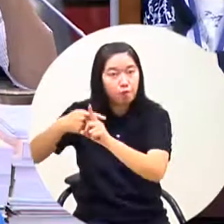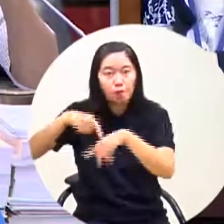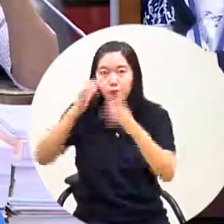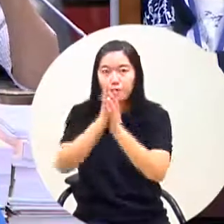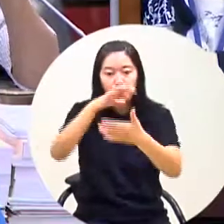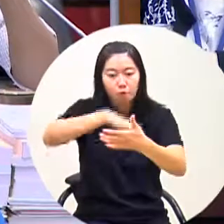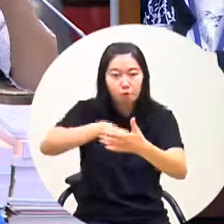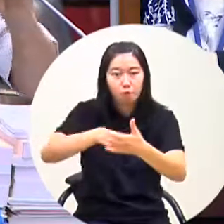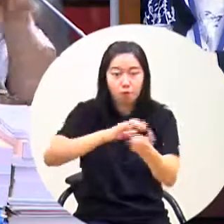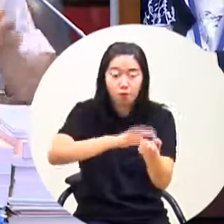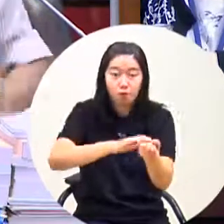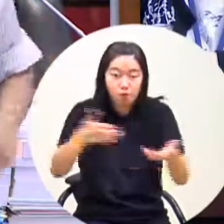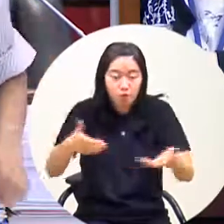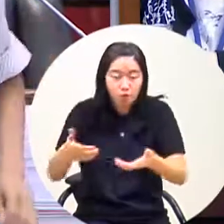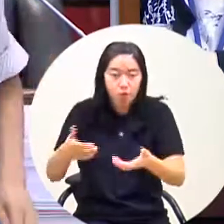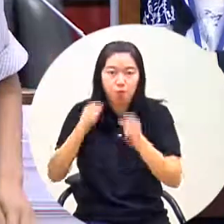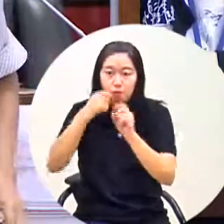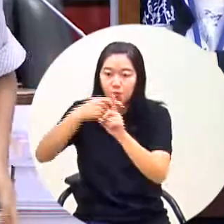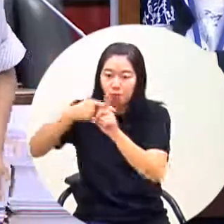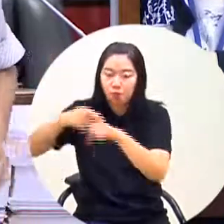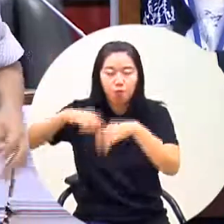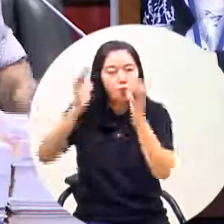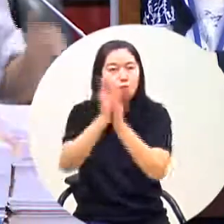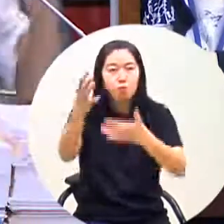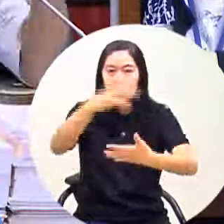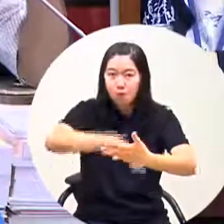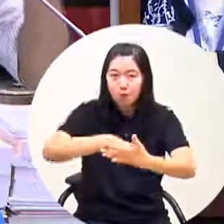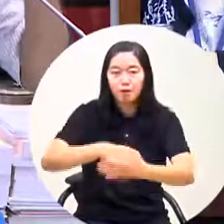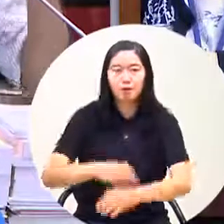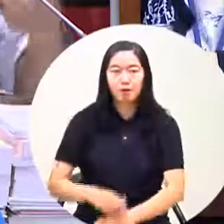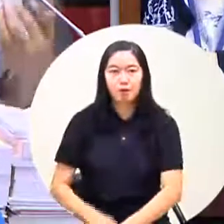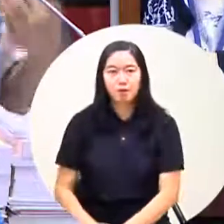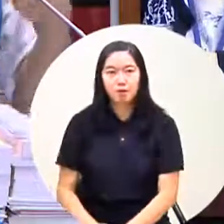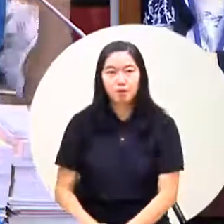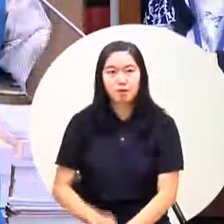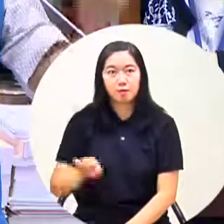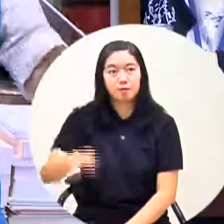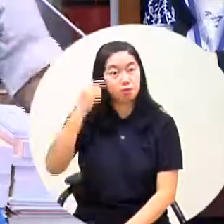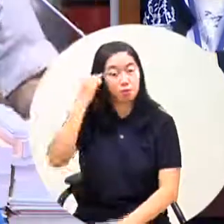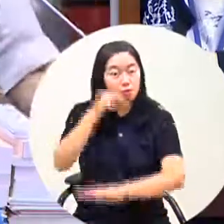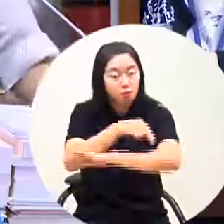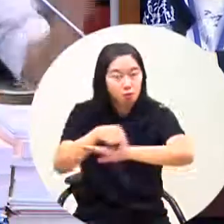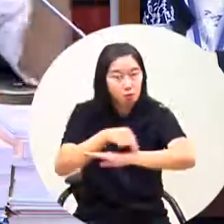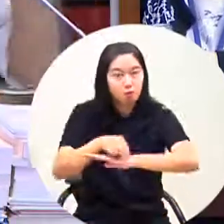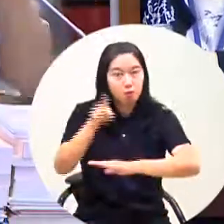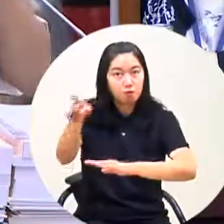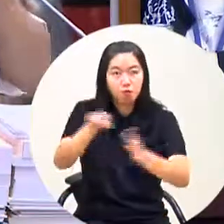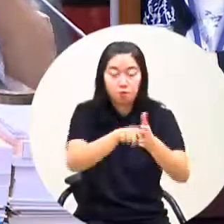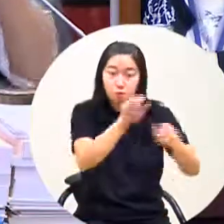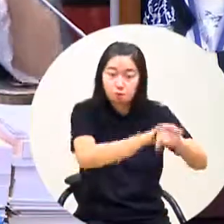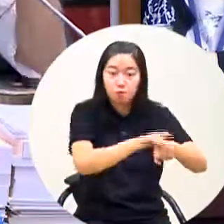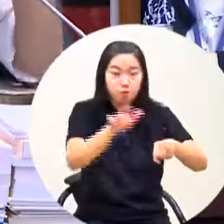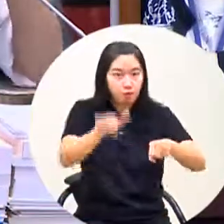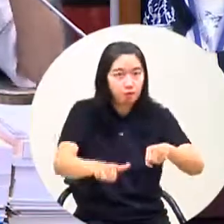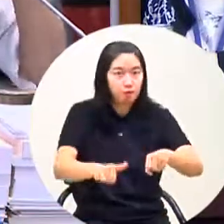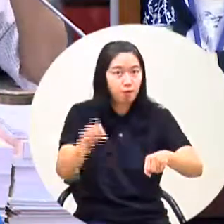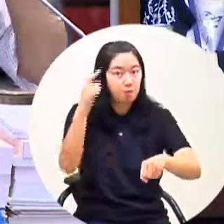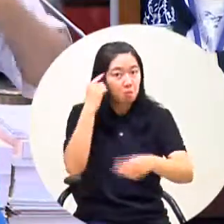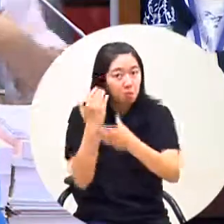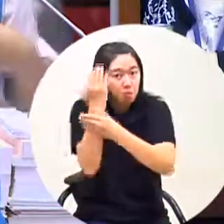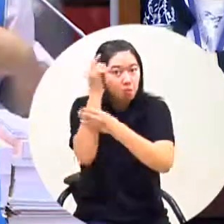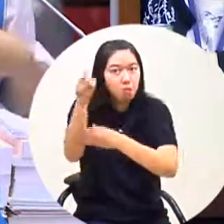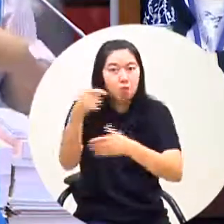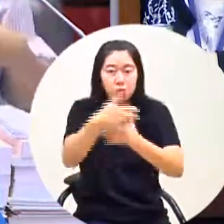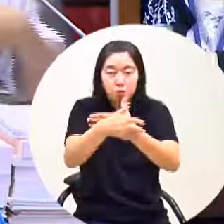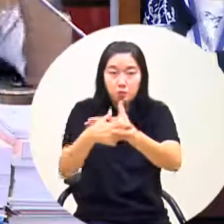疗品质也好，都是包含在里面。你要把这一套用你专家学者，你又是站在卫生